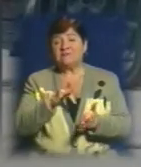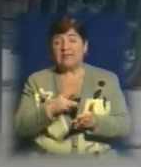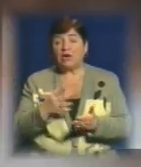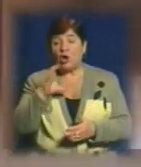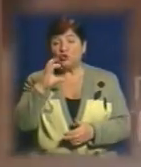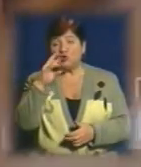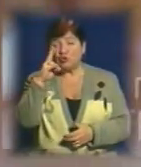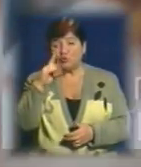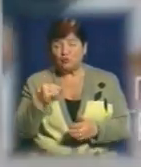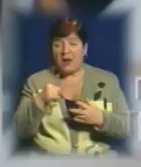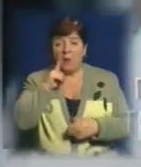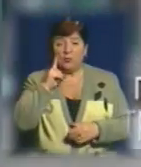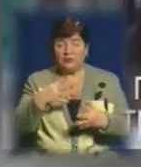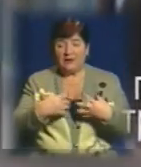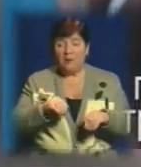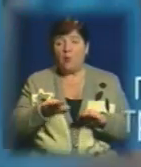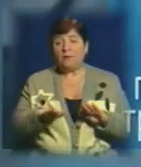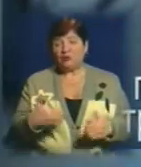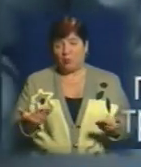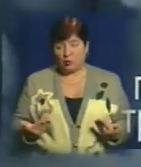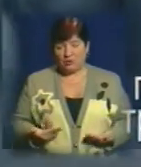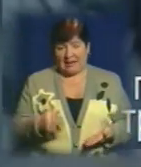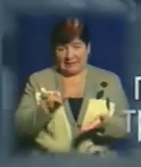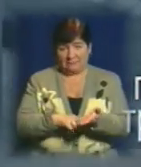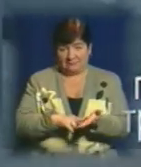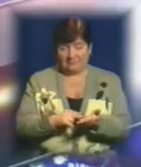служб для сім'ї, дітей та молоді за місцем проживання.